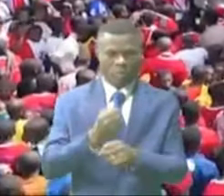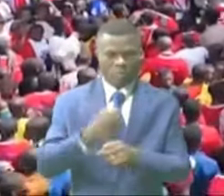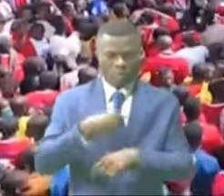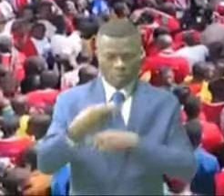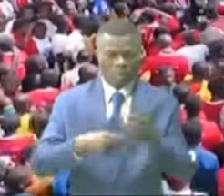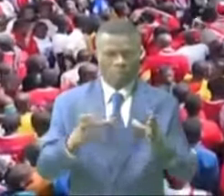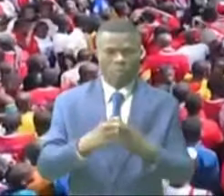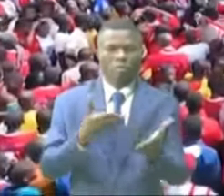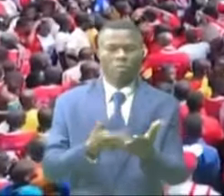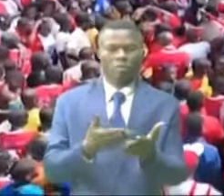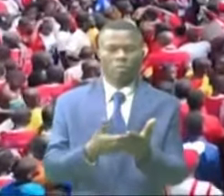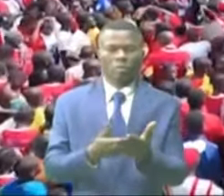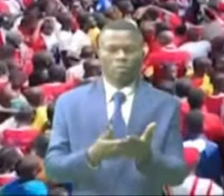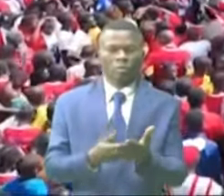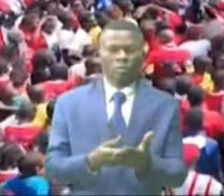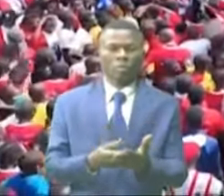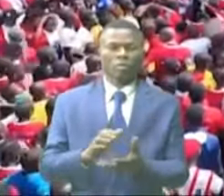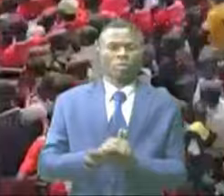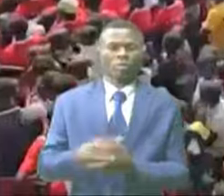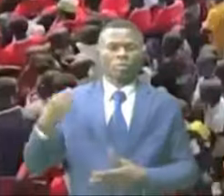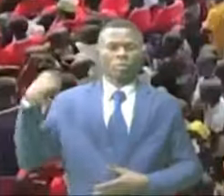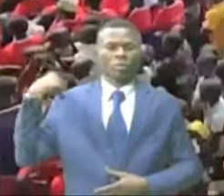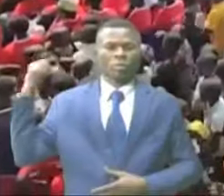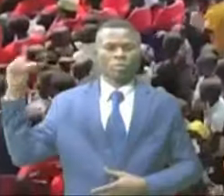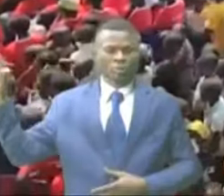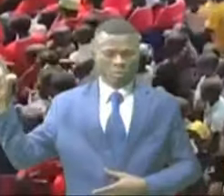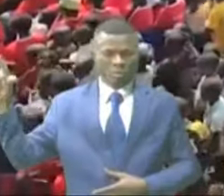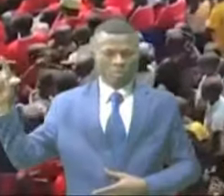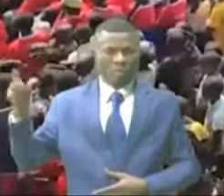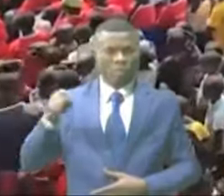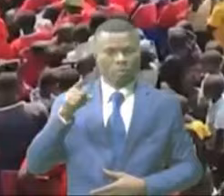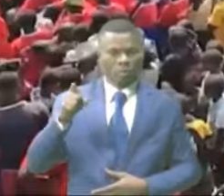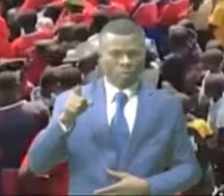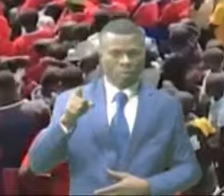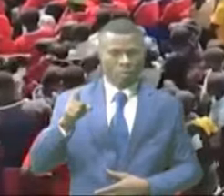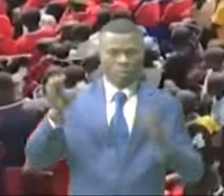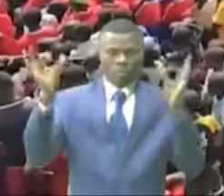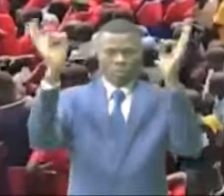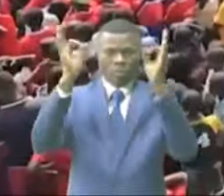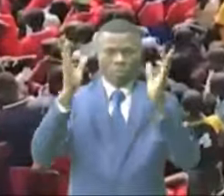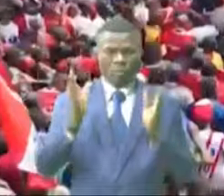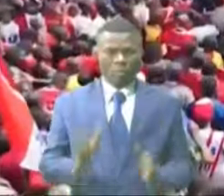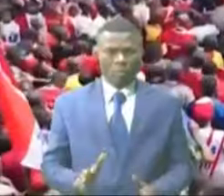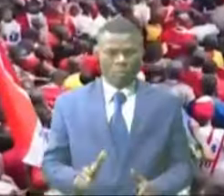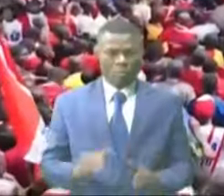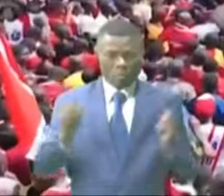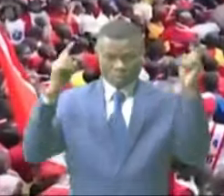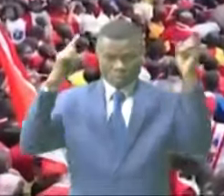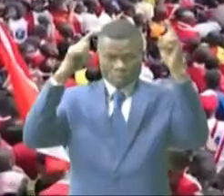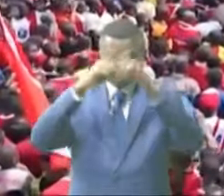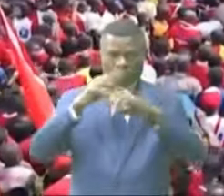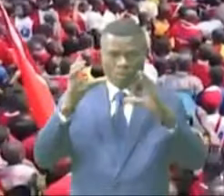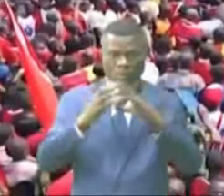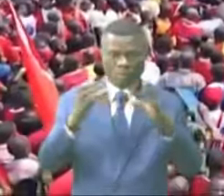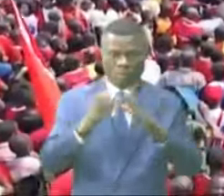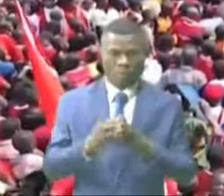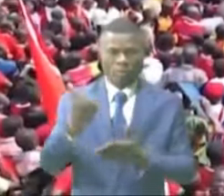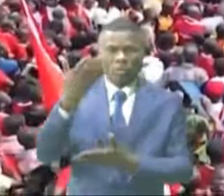par feu Antoine Gabriel Kyungu Akumanza, celle du fédéralisme, à ne pas confondre avec la